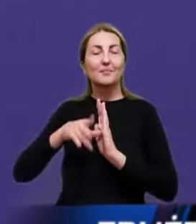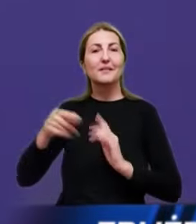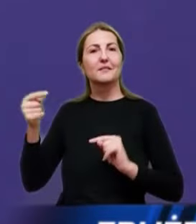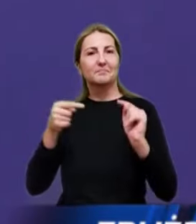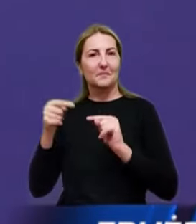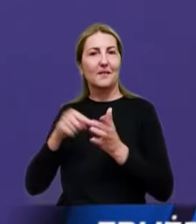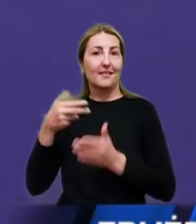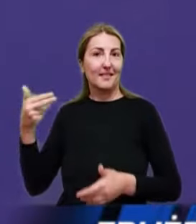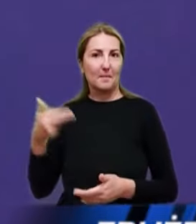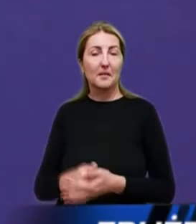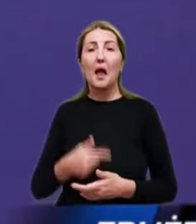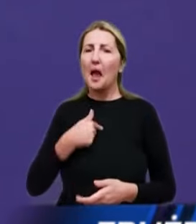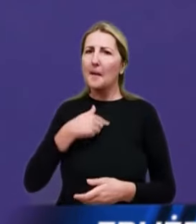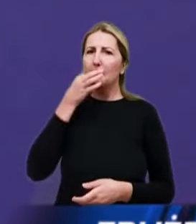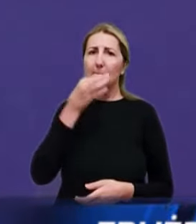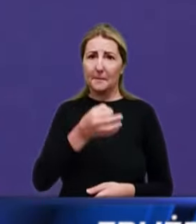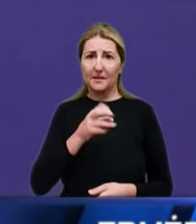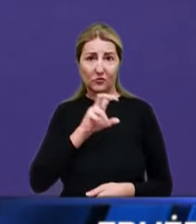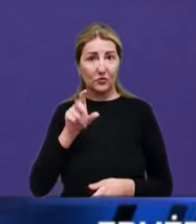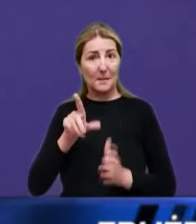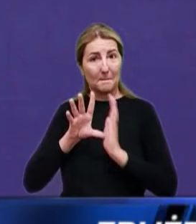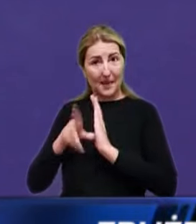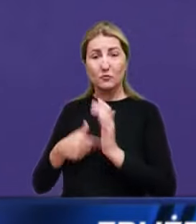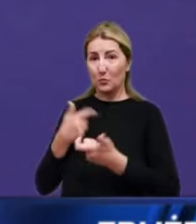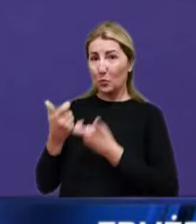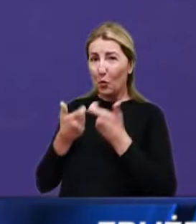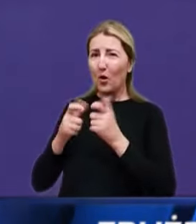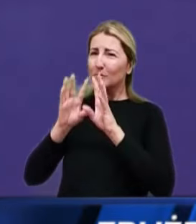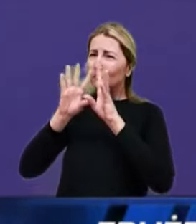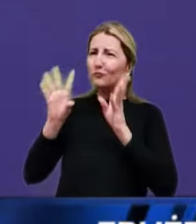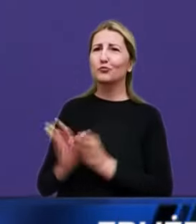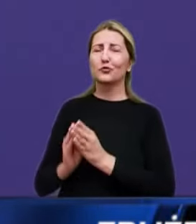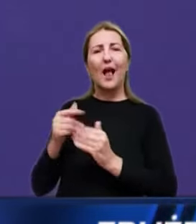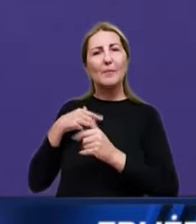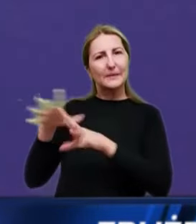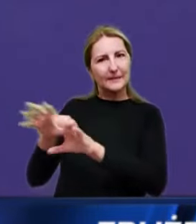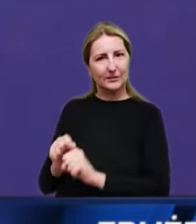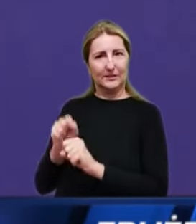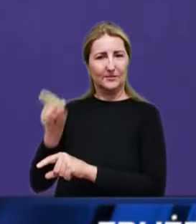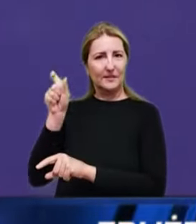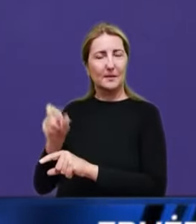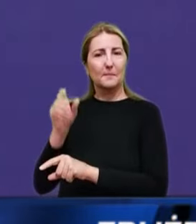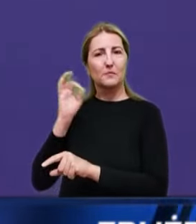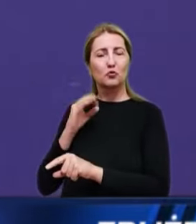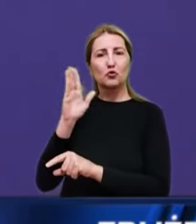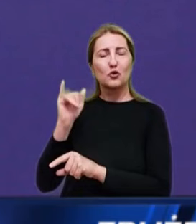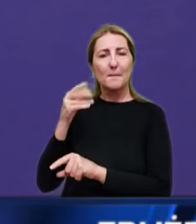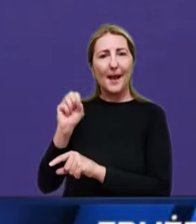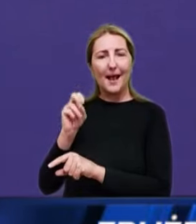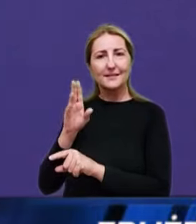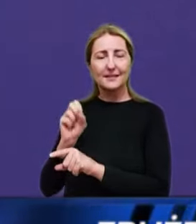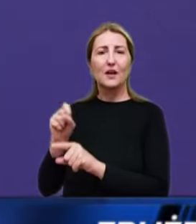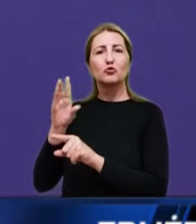czy miasto zrobiło wszystko, żeby zatrzymać Anetę Szczepańską wraz z Angeliką, bo myślę,